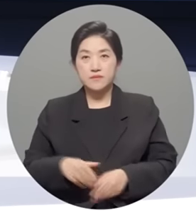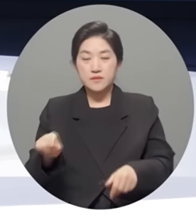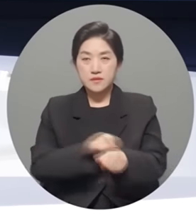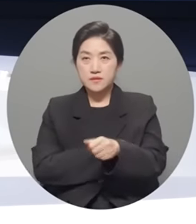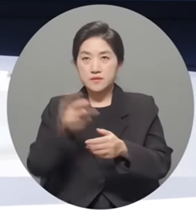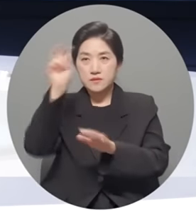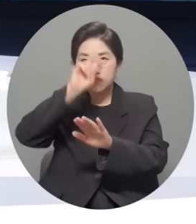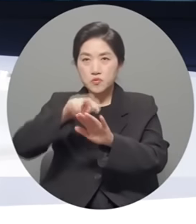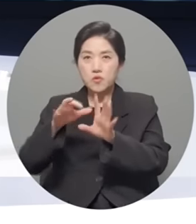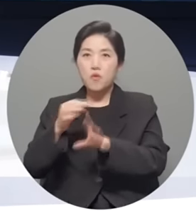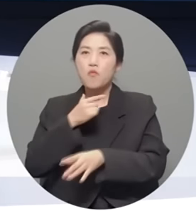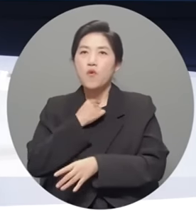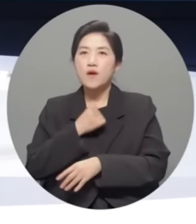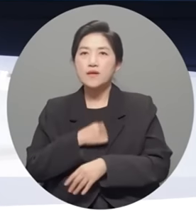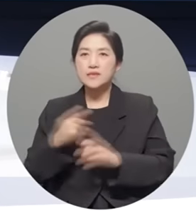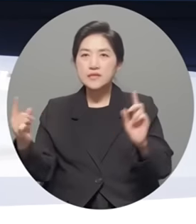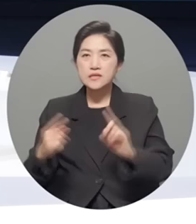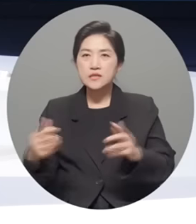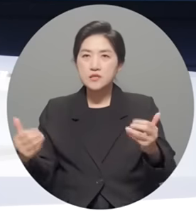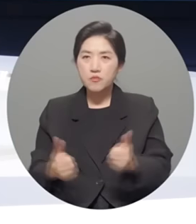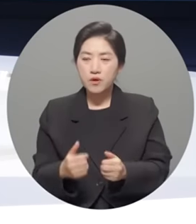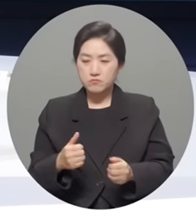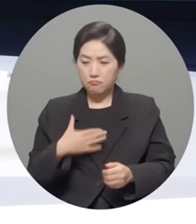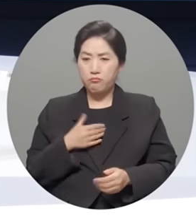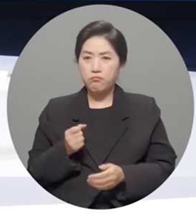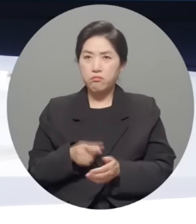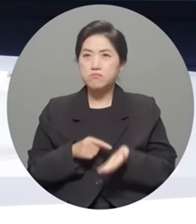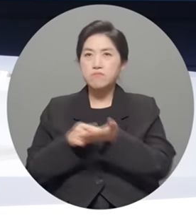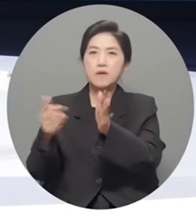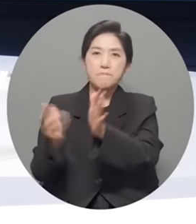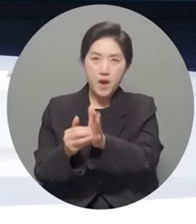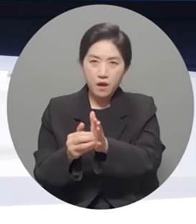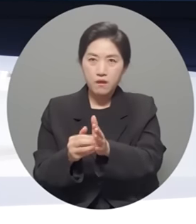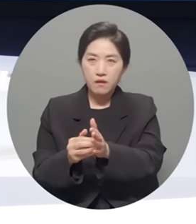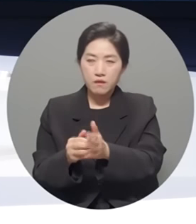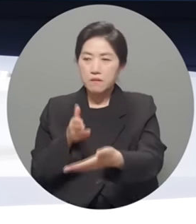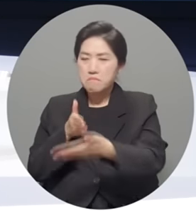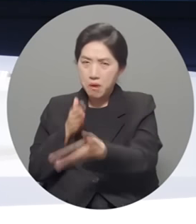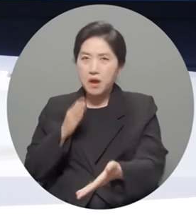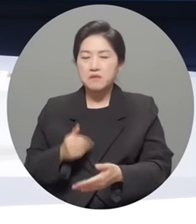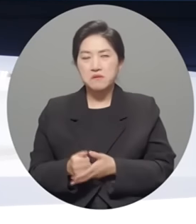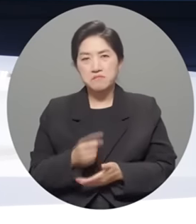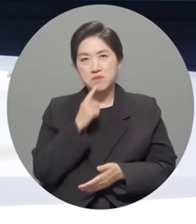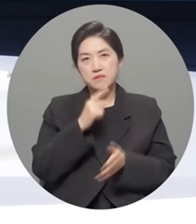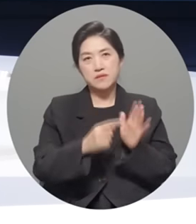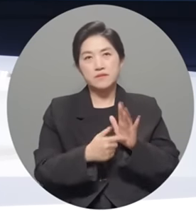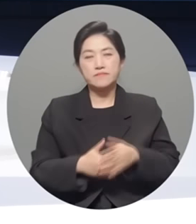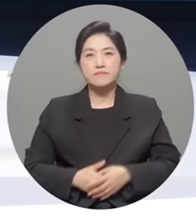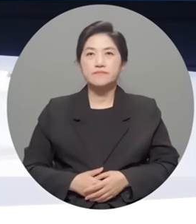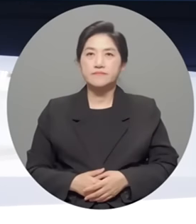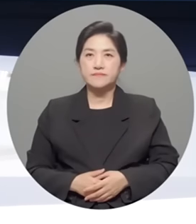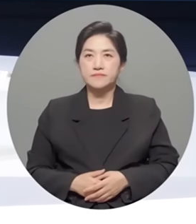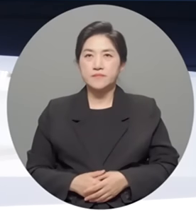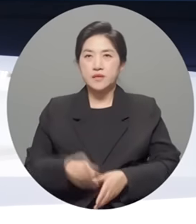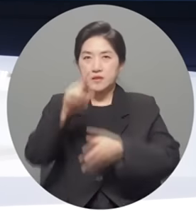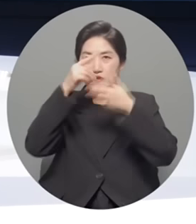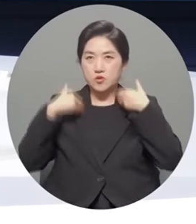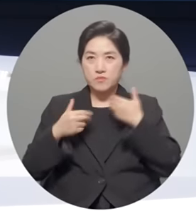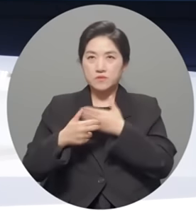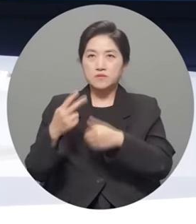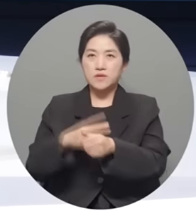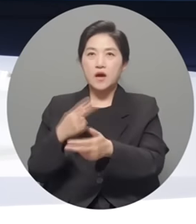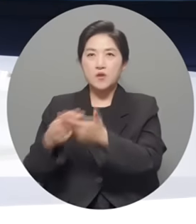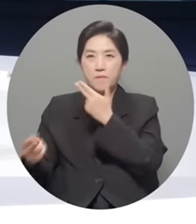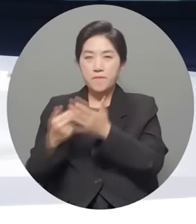특히 의료계가 원하는 1대1 대화도 이미 제안했지만 이 역시 거부당했다고 밝혔습니다. 정부는